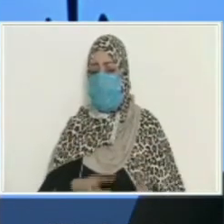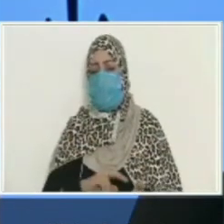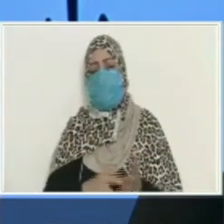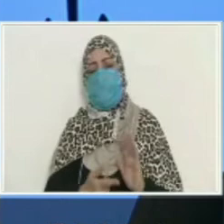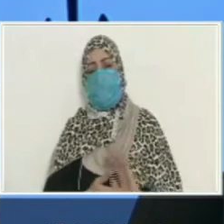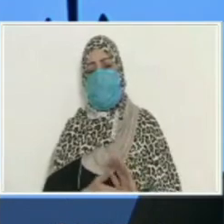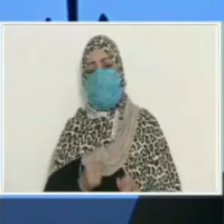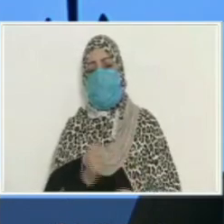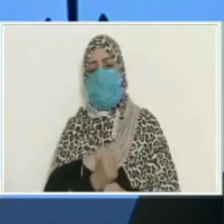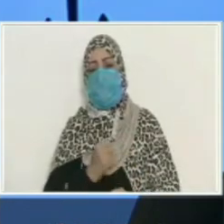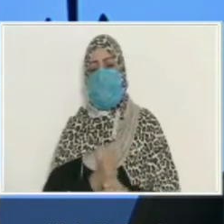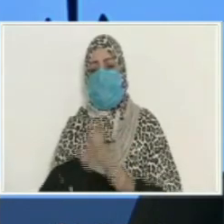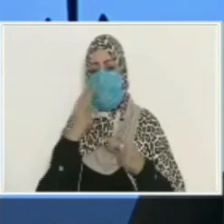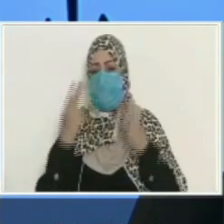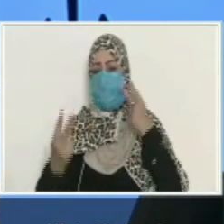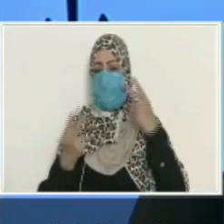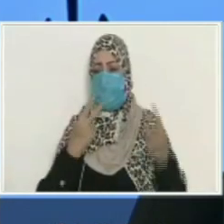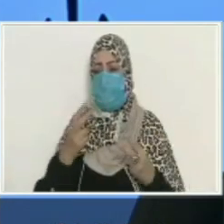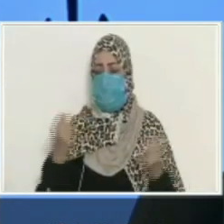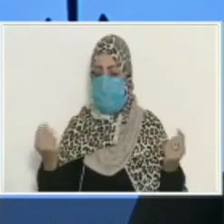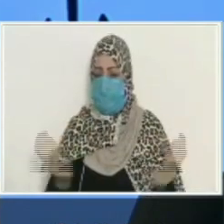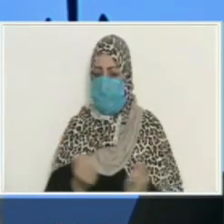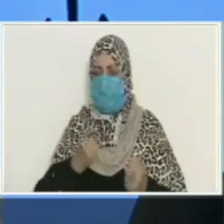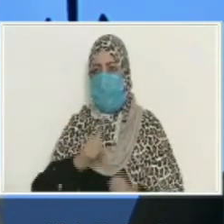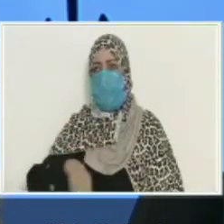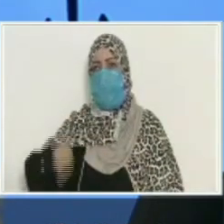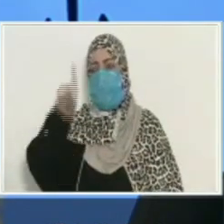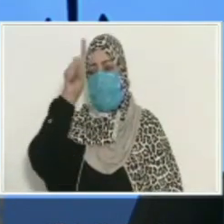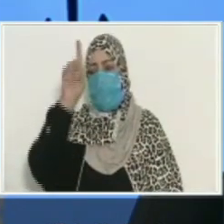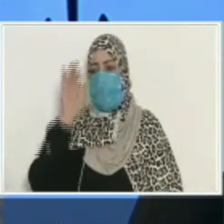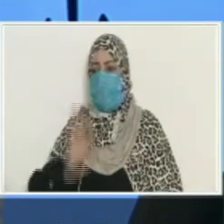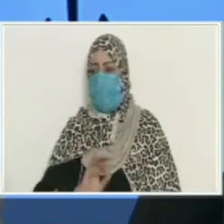لعلها يعني تحتاج إلى التجربة والعلم التجريبي.